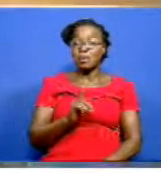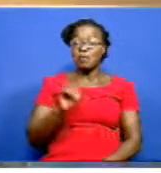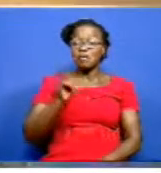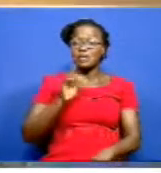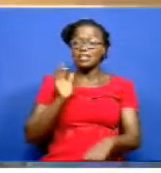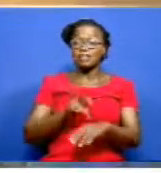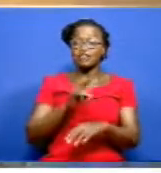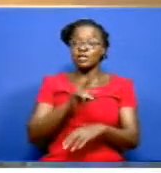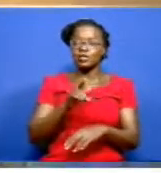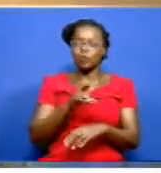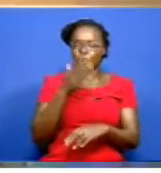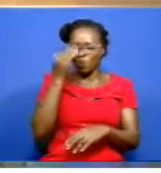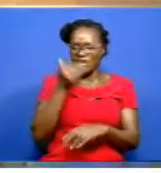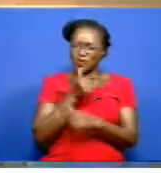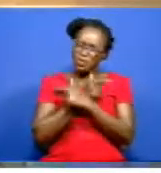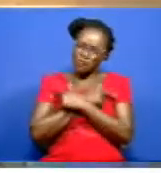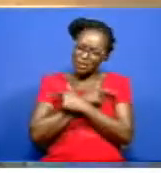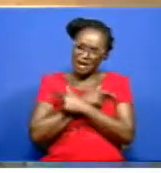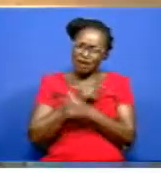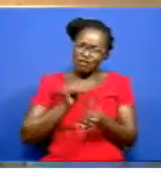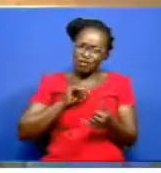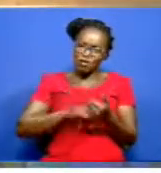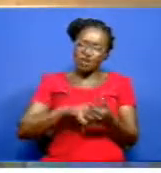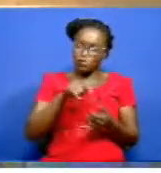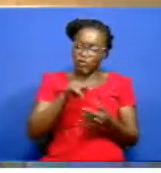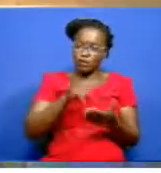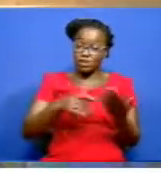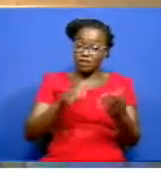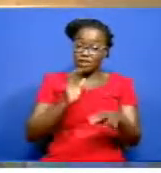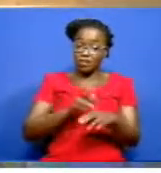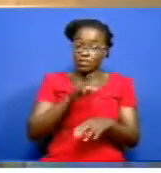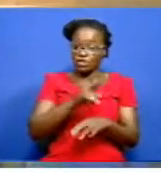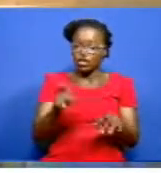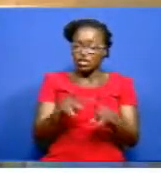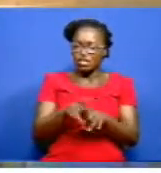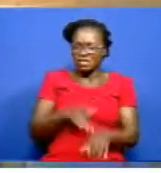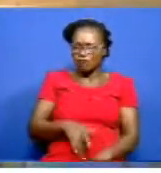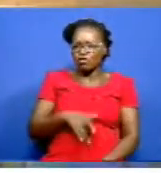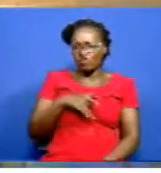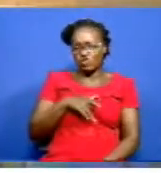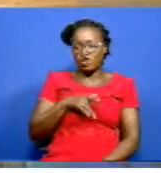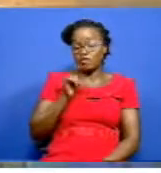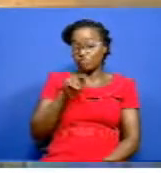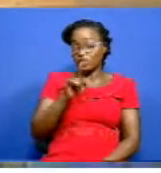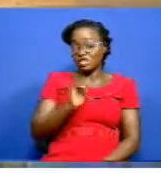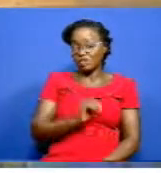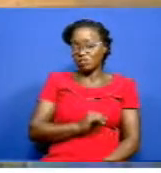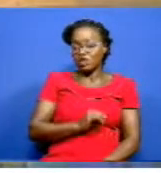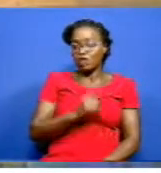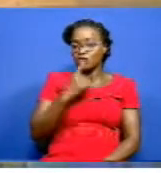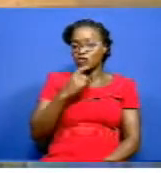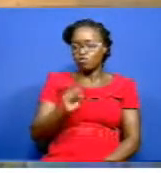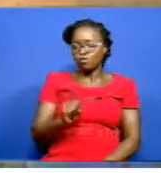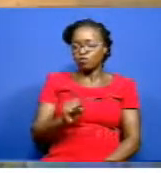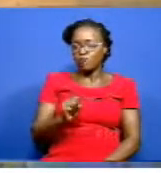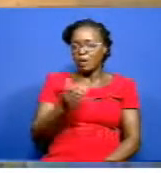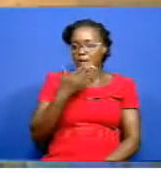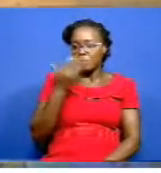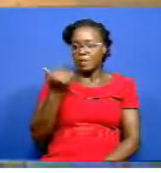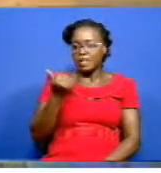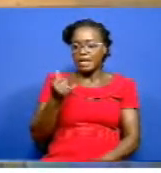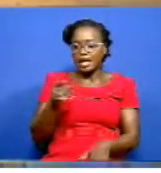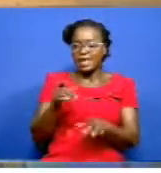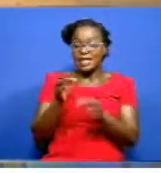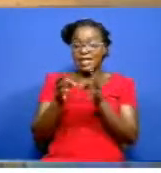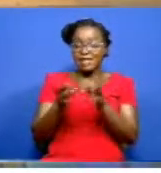sababu wampenda huyo mtu. So kenye inamwathiri pia we unaisikia pia wewe. So ni vizuri pia we kama